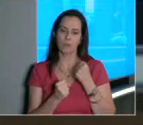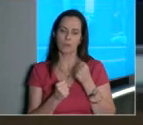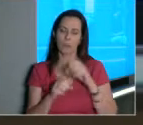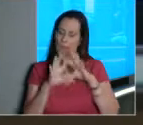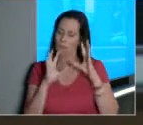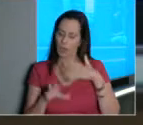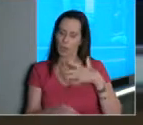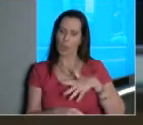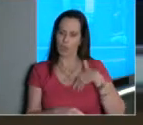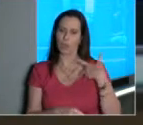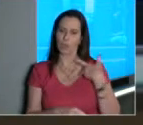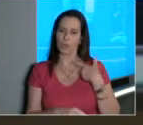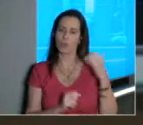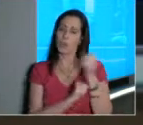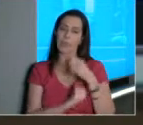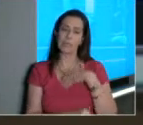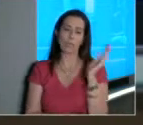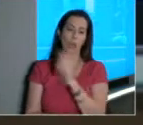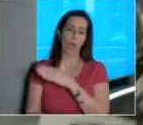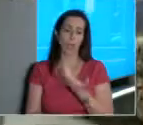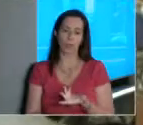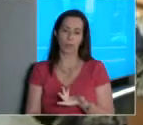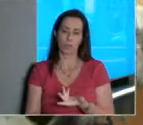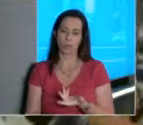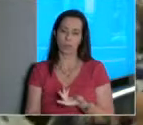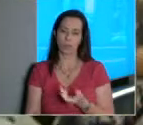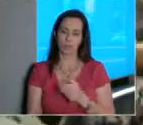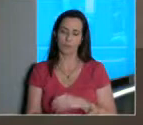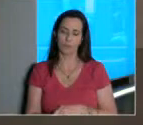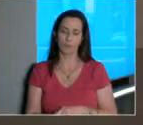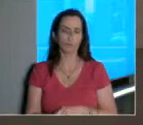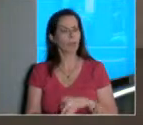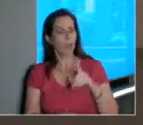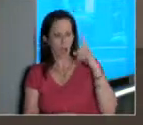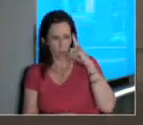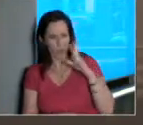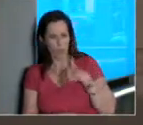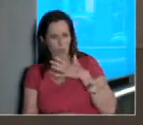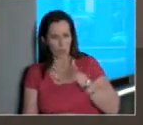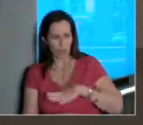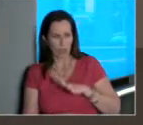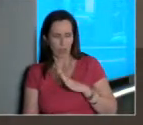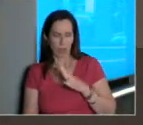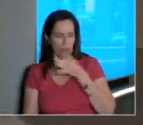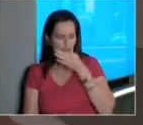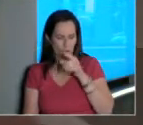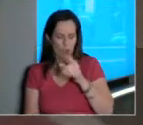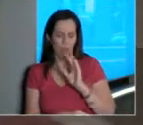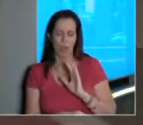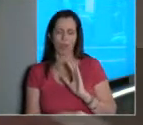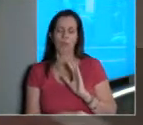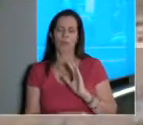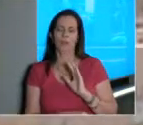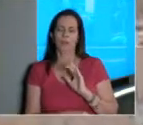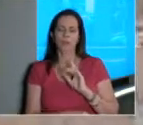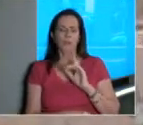בכללי אנחנו ממש מרגישים שמזניחים אותנו ברמה אחרת. ממש. עד מה, אני ארצה שנייה להתעכב איתך, לפני שאנחנו מתחילים לדבר על העיר